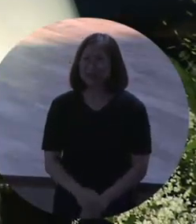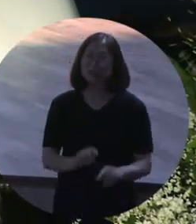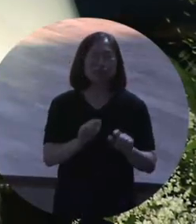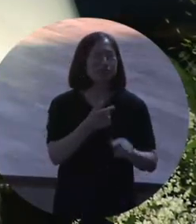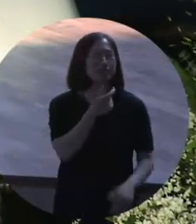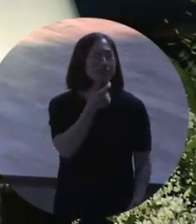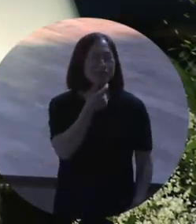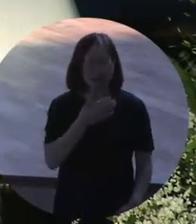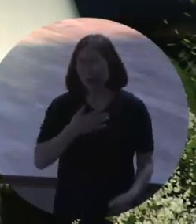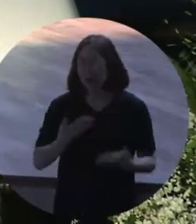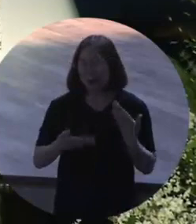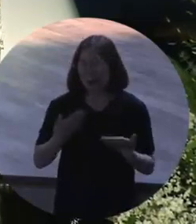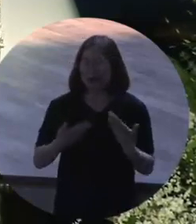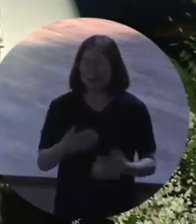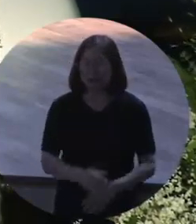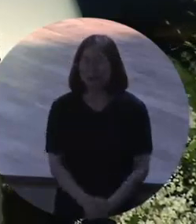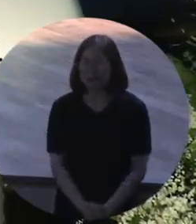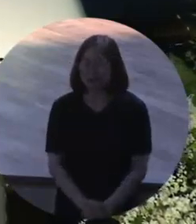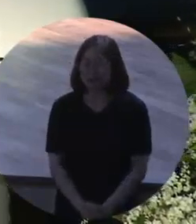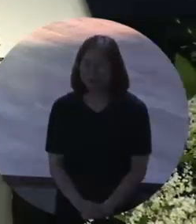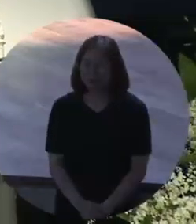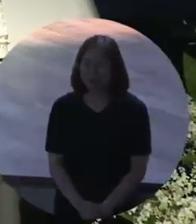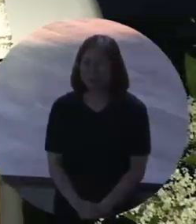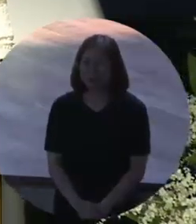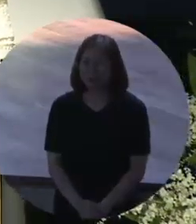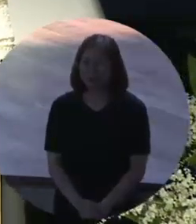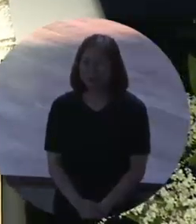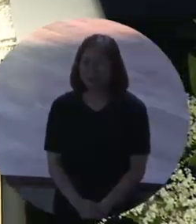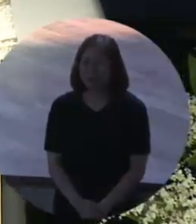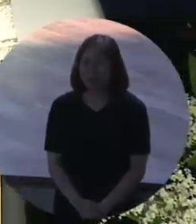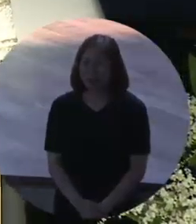아니에요. 바빠서 그럴 시간 없어요. 그쵸?